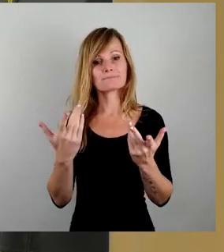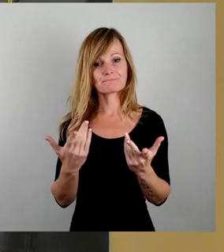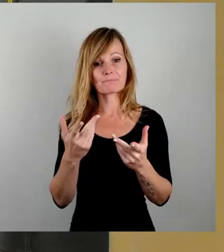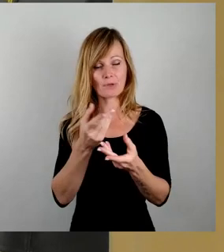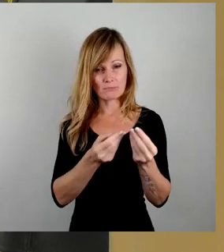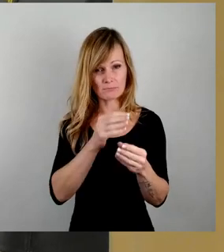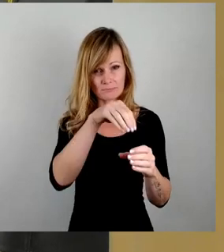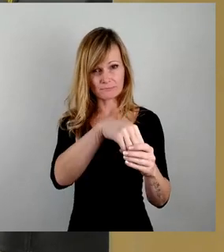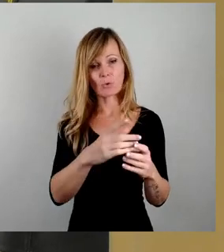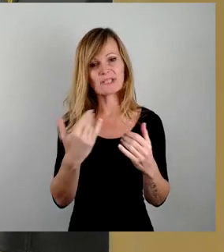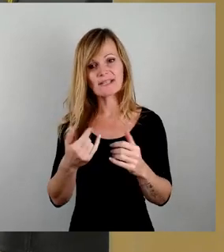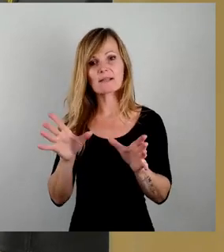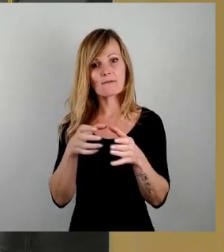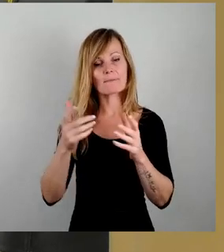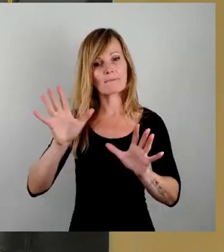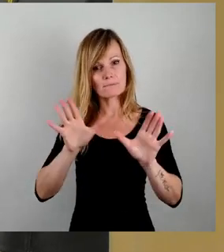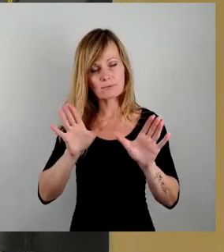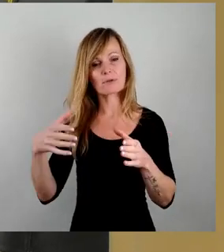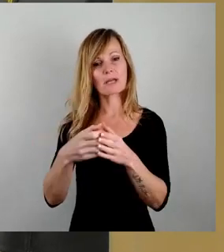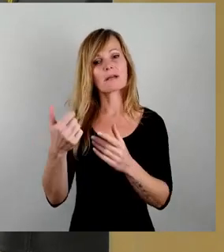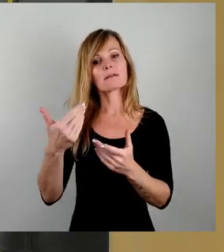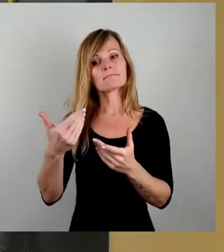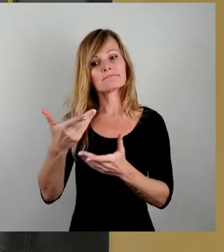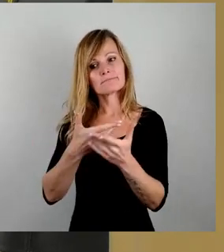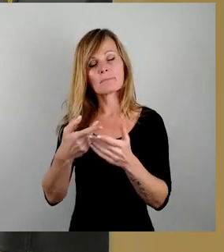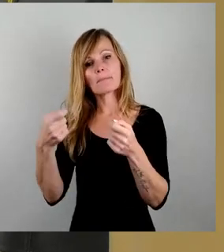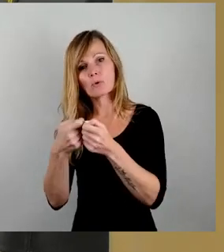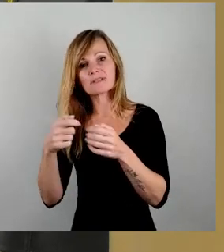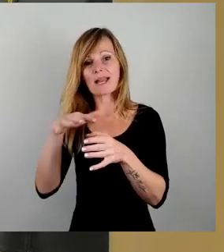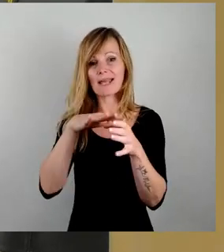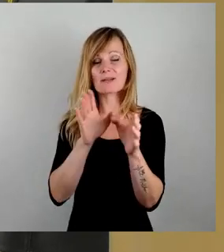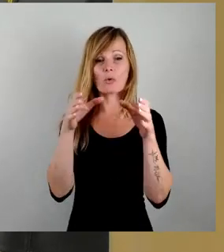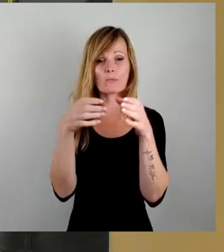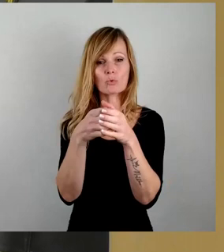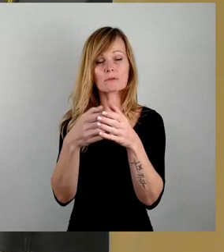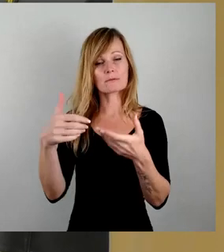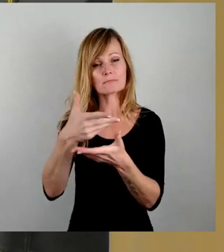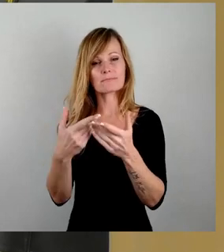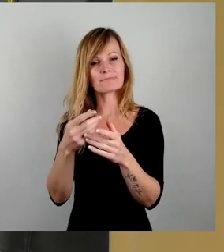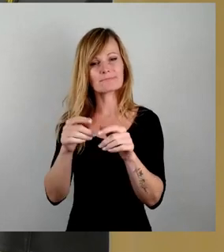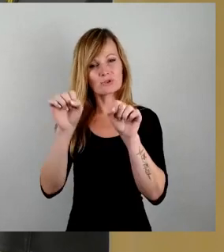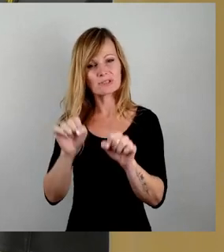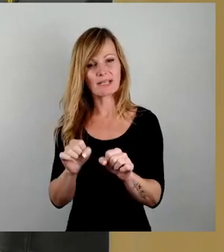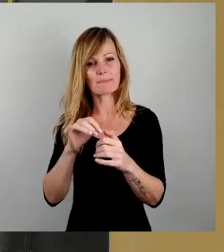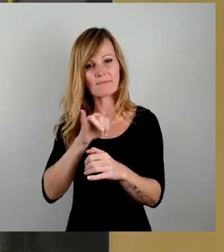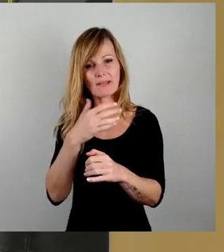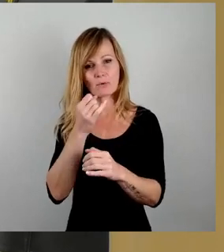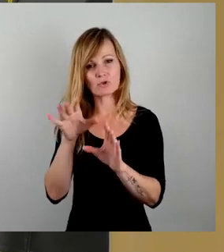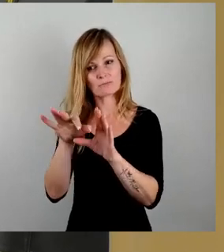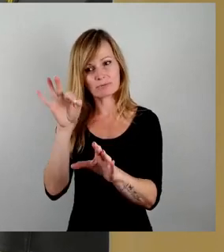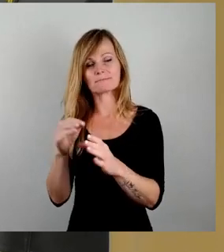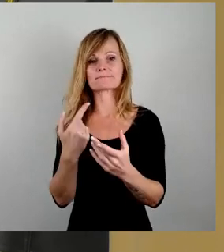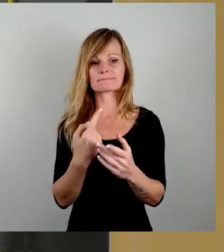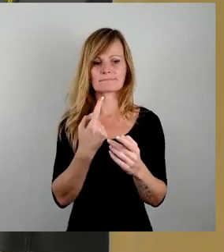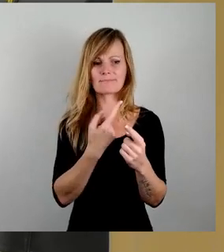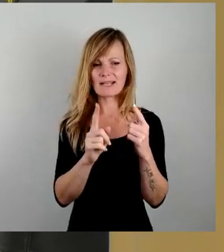über Bund, Länder und Kommunen, welche Systeme wir haben. Und ich merke einfach, andere sind deswegen weiter, weil sie schlichtweg näher dran sind. Und wir um vieles